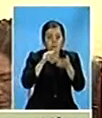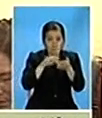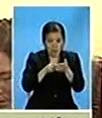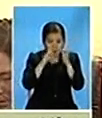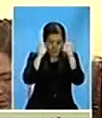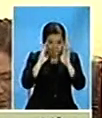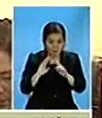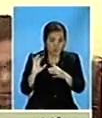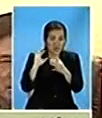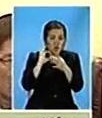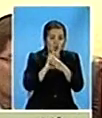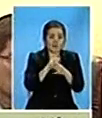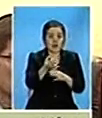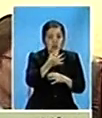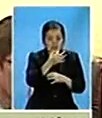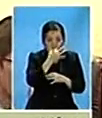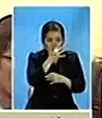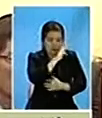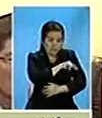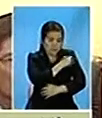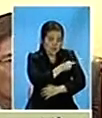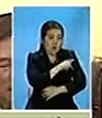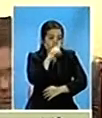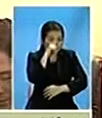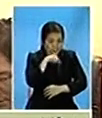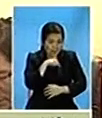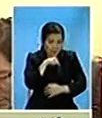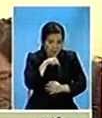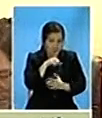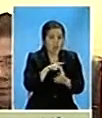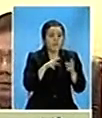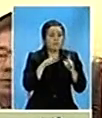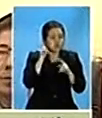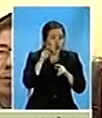ของการแพทย์แผนไทยนะคือต้องมี